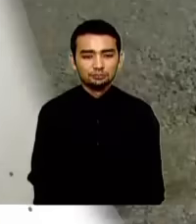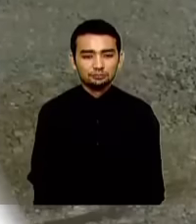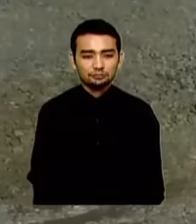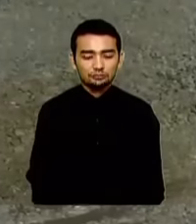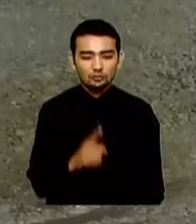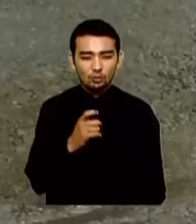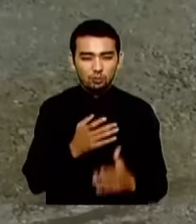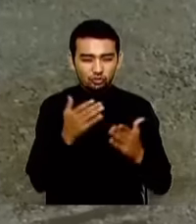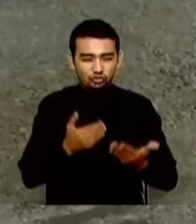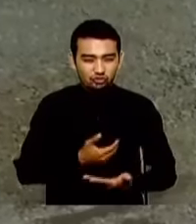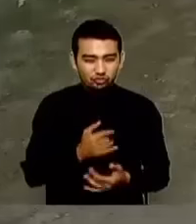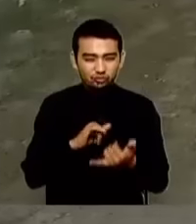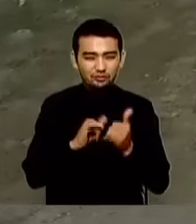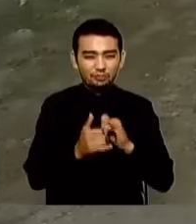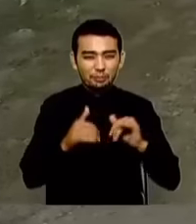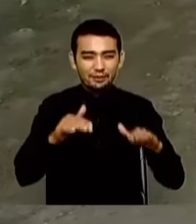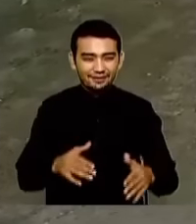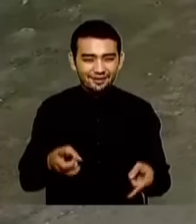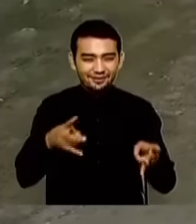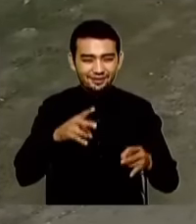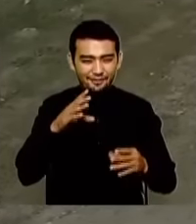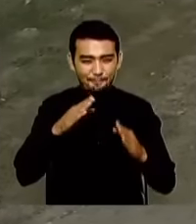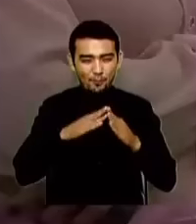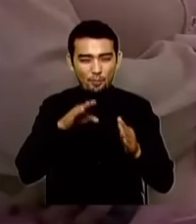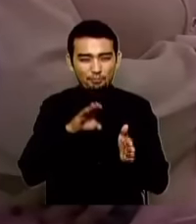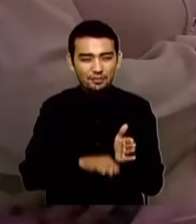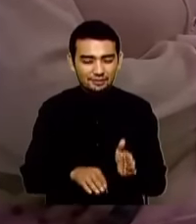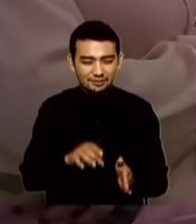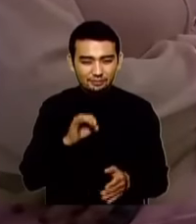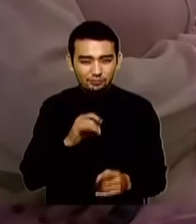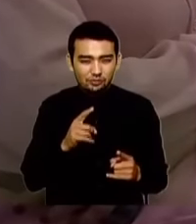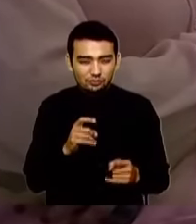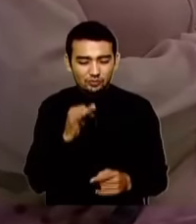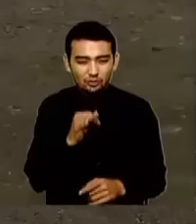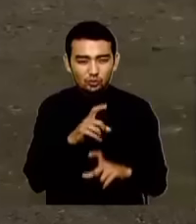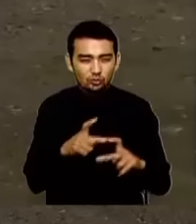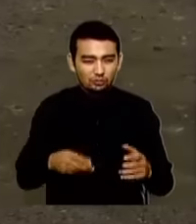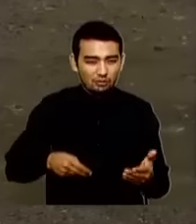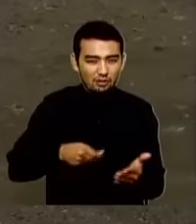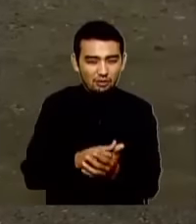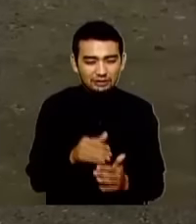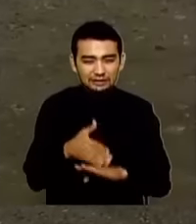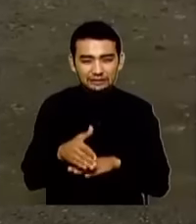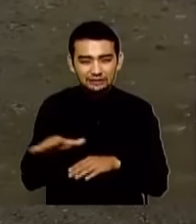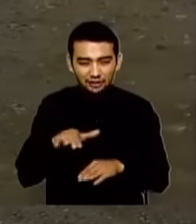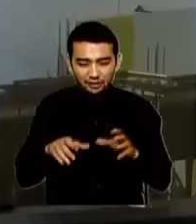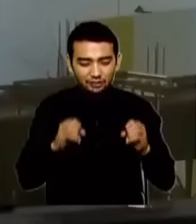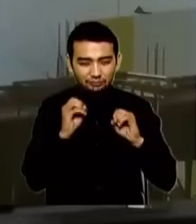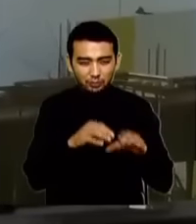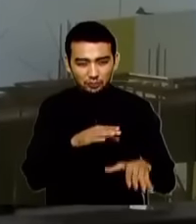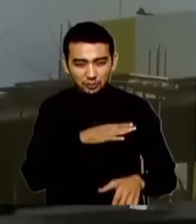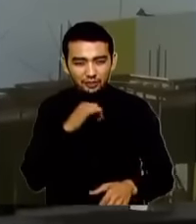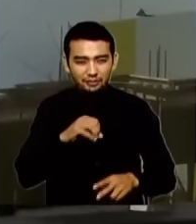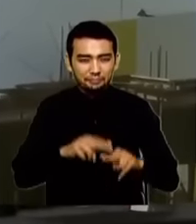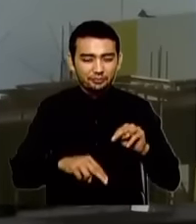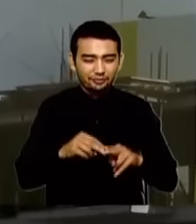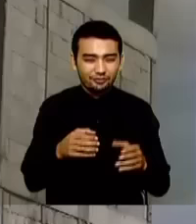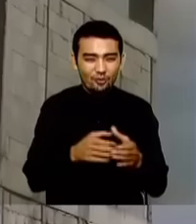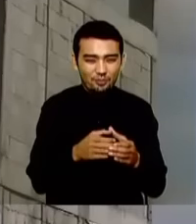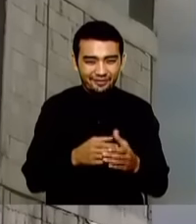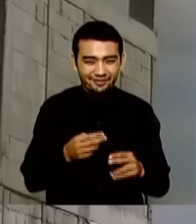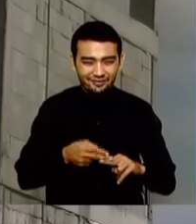Сотни жителей Усть-Каменогорска могут остаться без крыши над головой. Почему? Люди заложили имущество и брали кредиты. Как получилось, что застройщик элитного